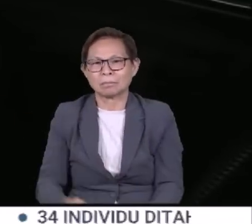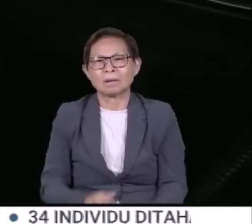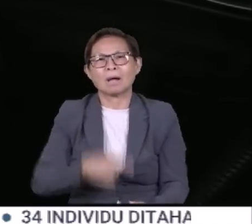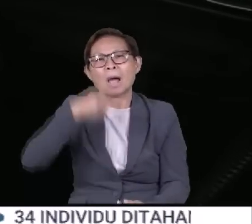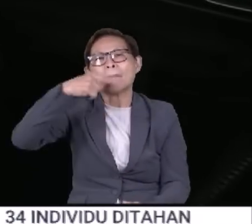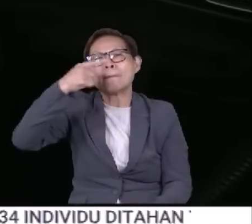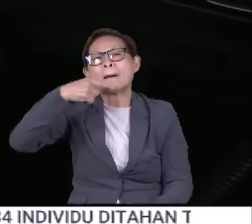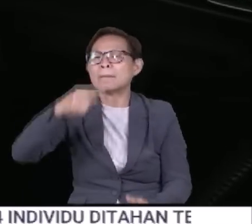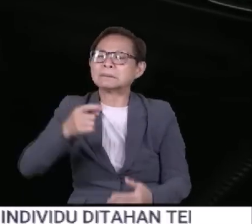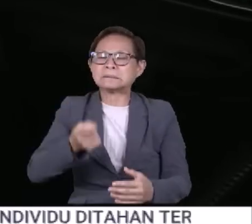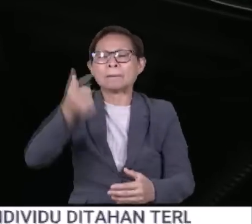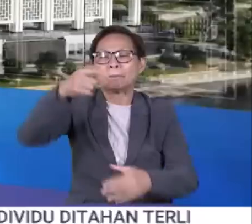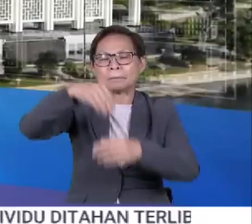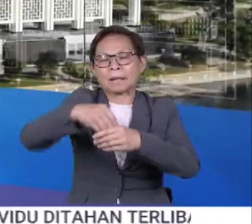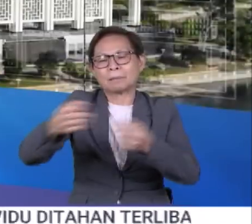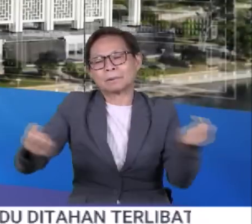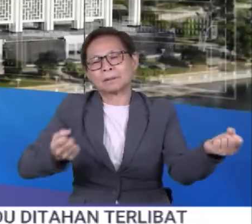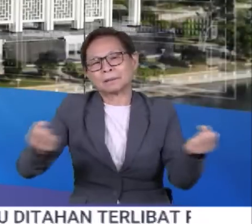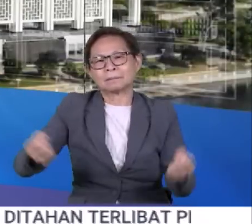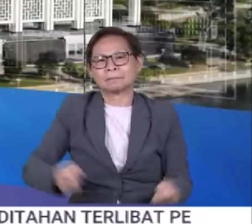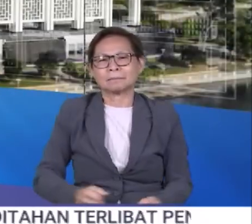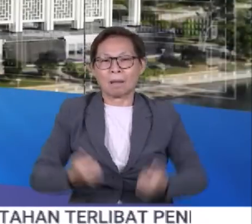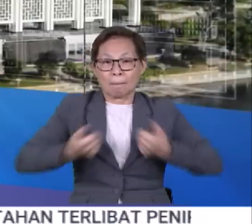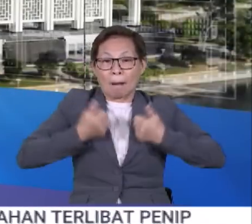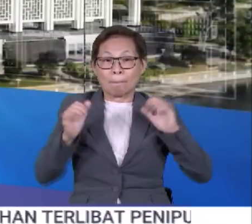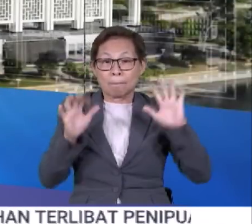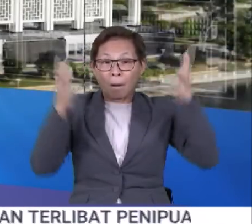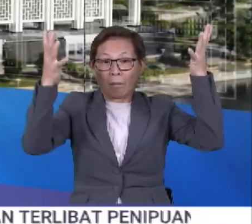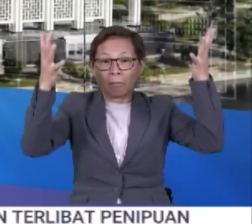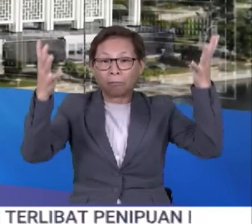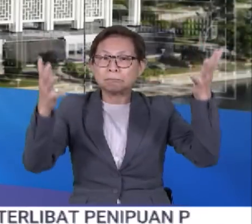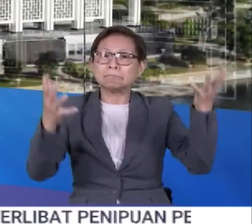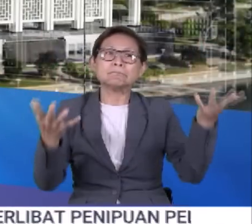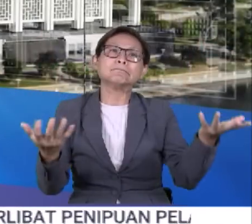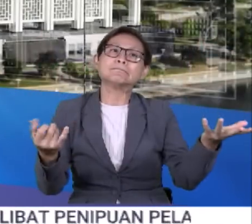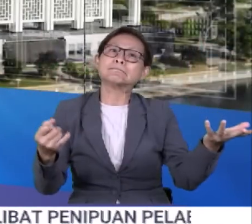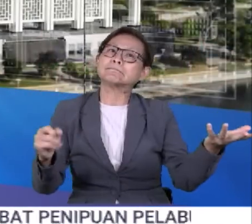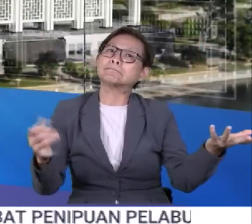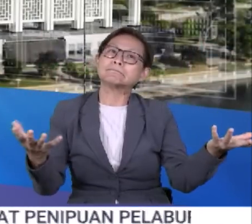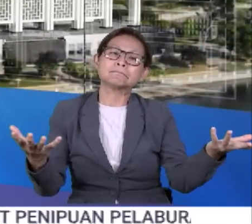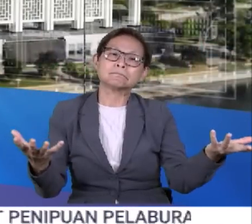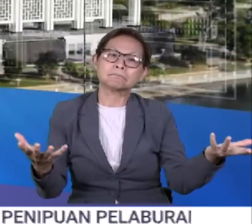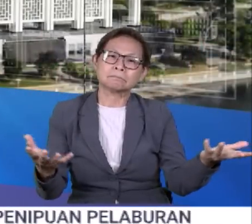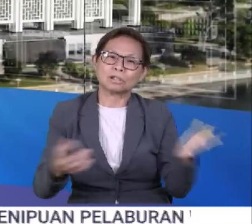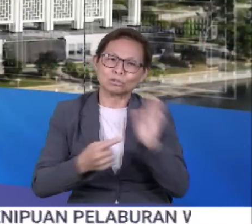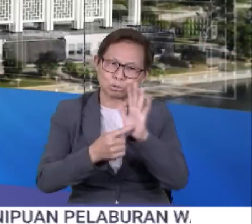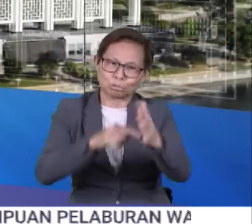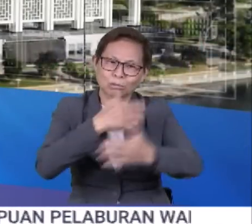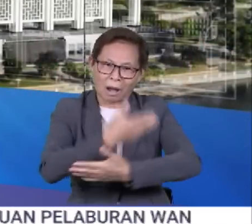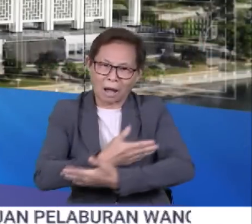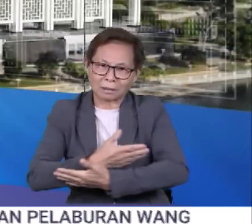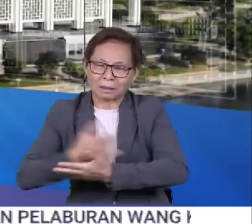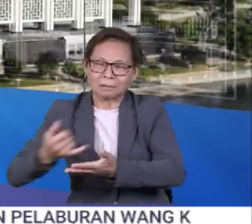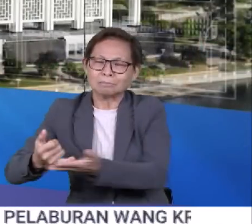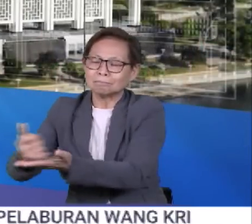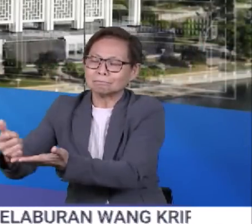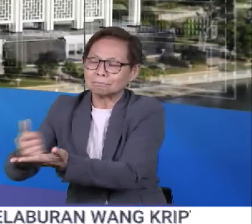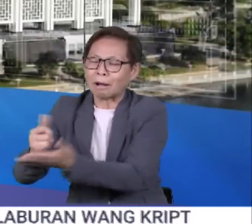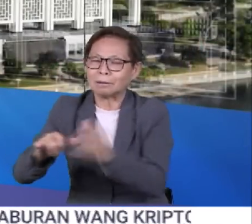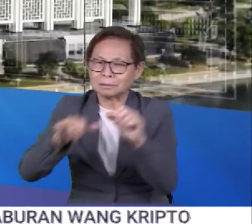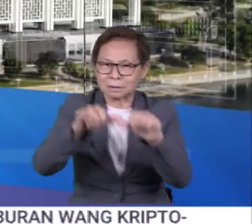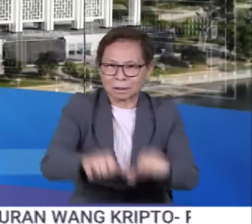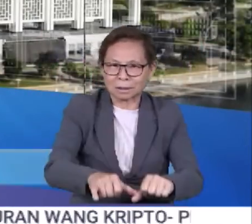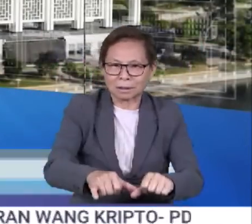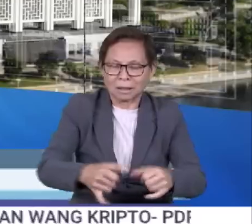pun sekejap je, dalam kereta je. Hari raya bagai tiada erti. Itu yang digambarkan oleh anak-anak jalanan yang tinggal di